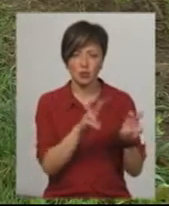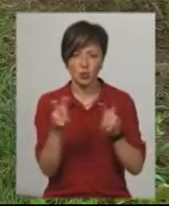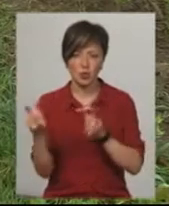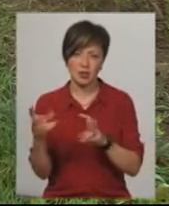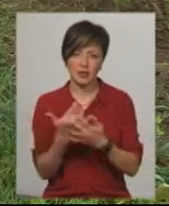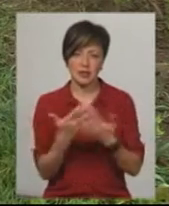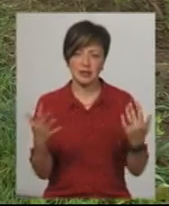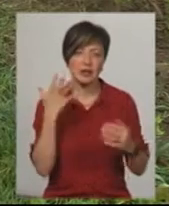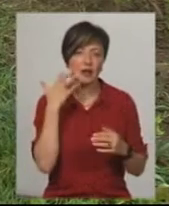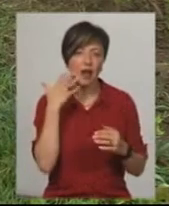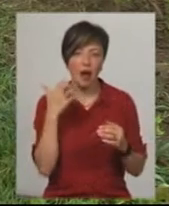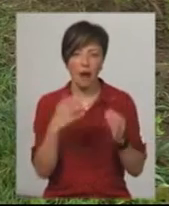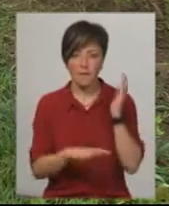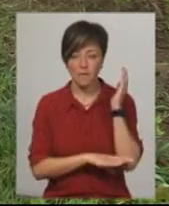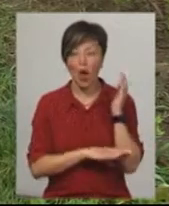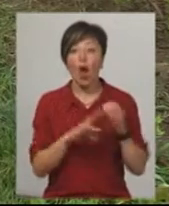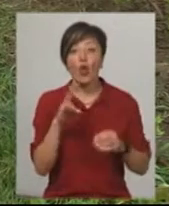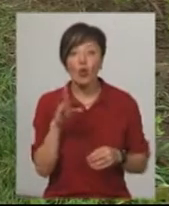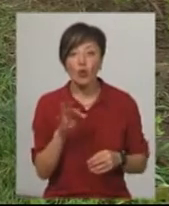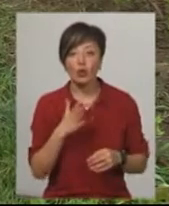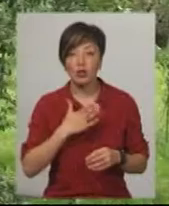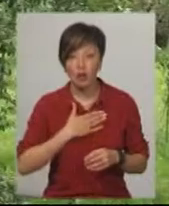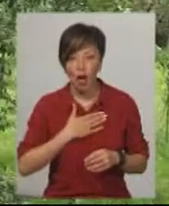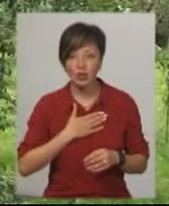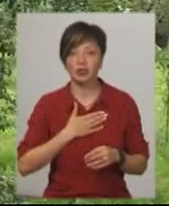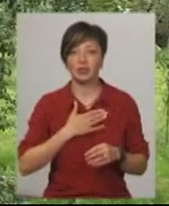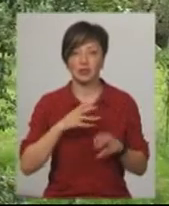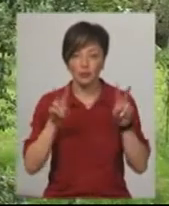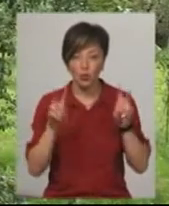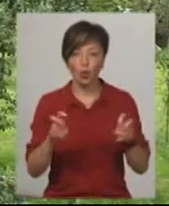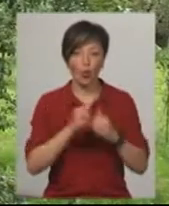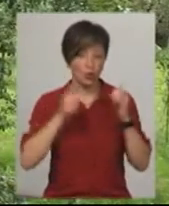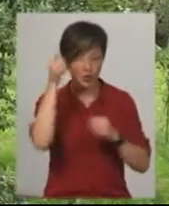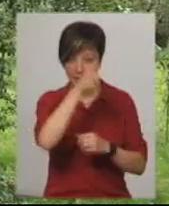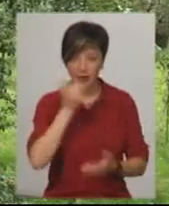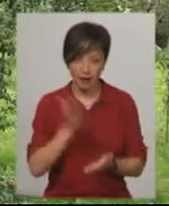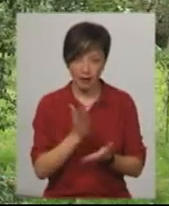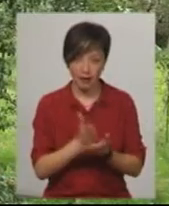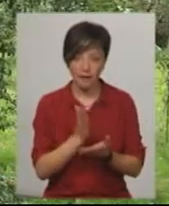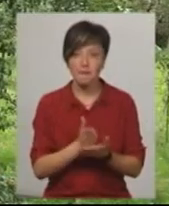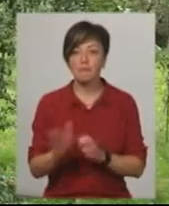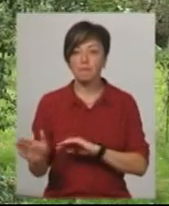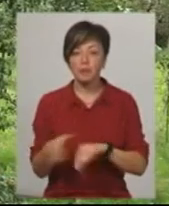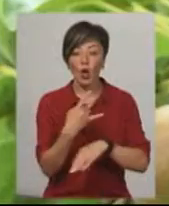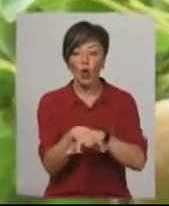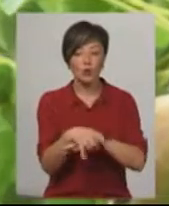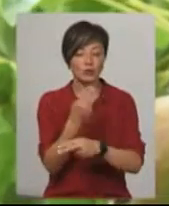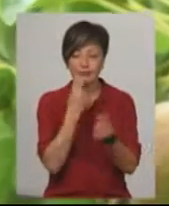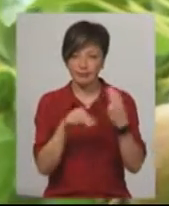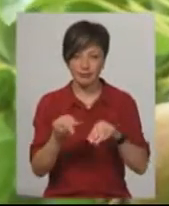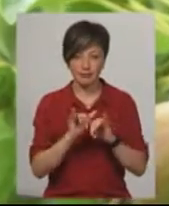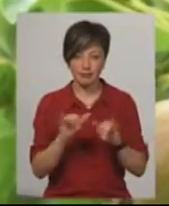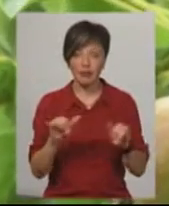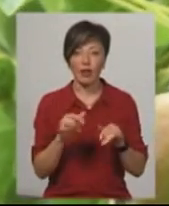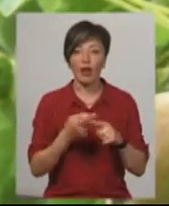яблуні. Але наш амулет кожен рік є. Найкраще цього року в розпіднику вродили груші. Садівниця говорить, їх